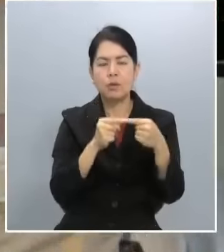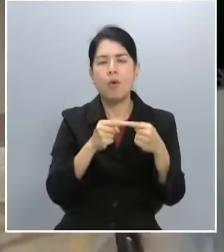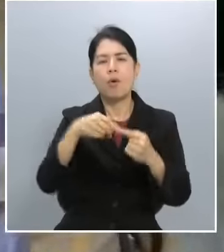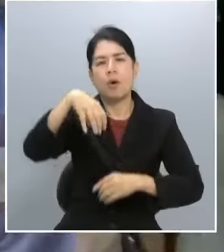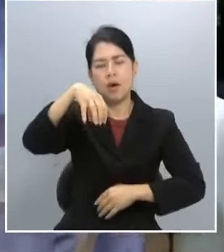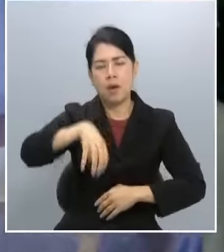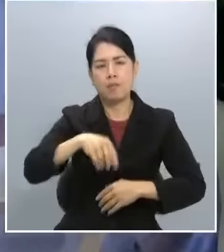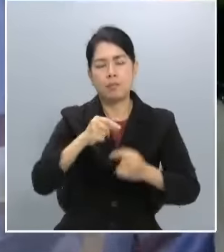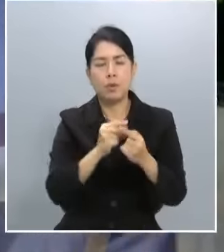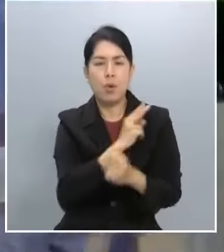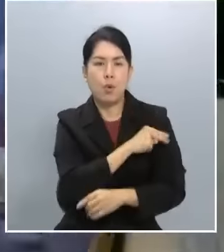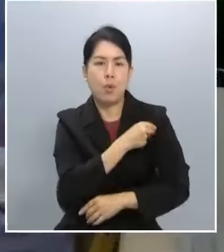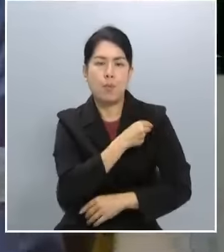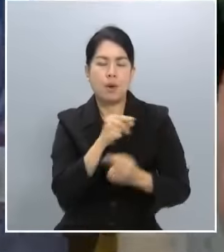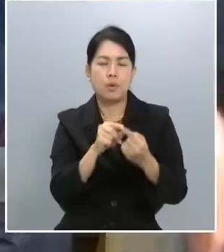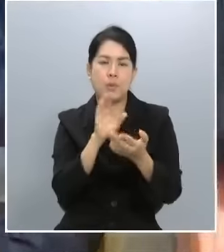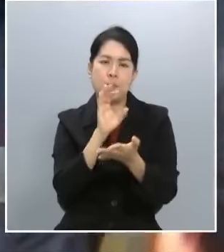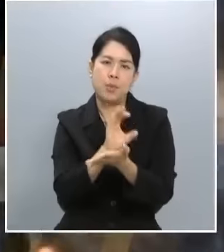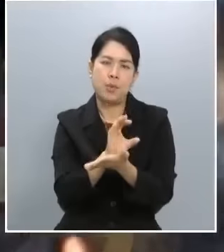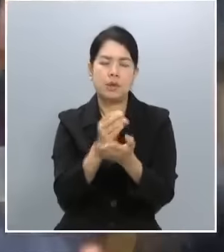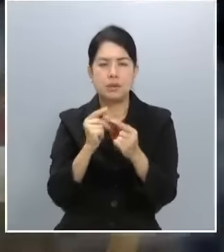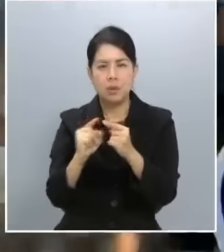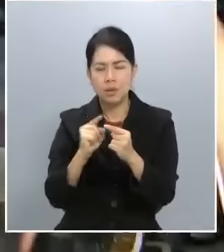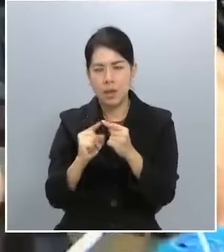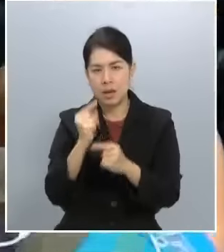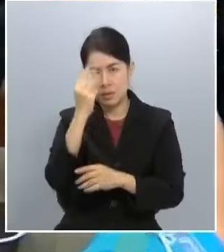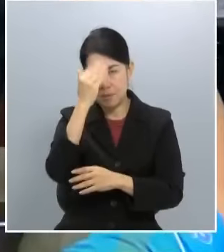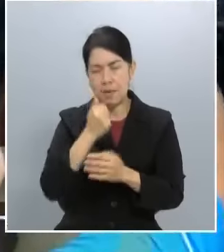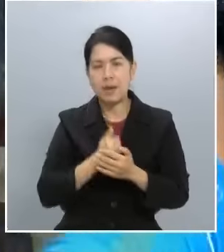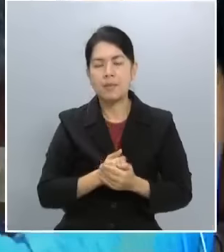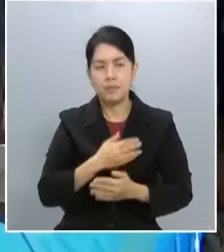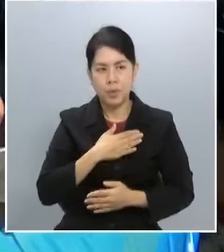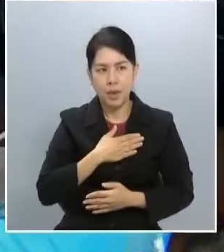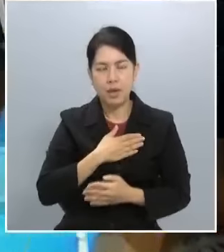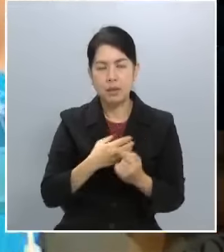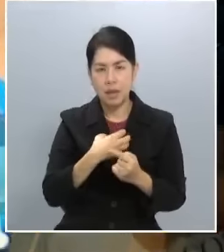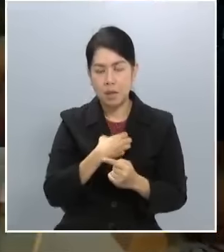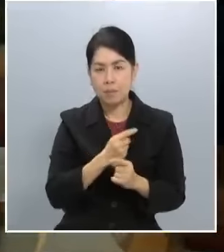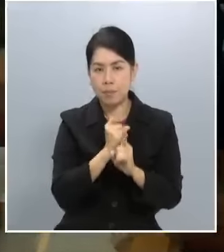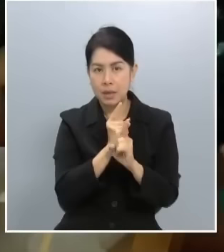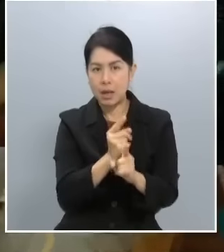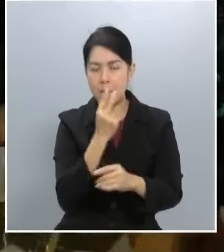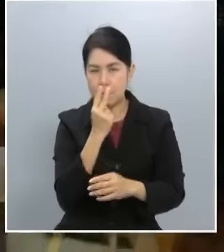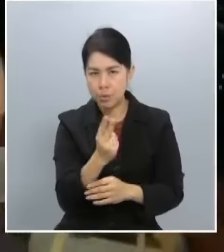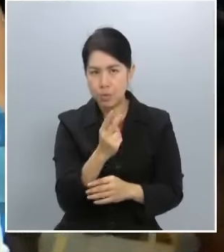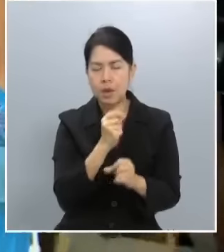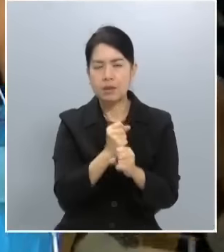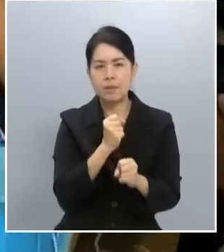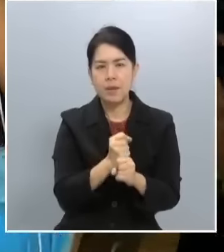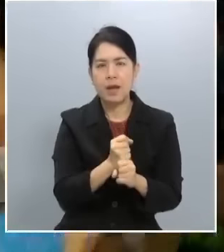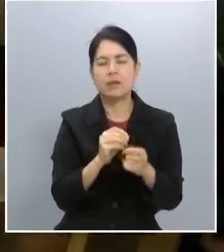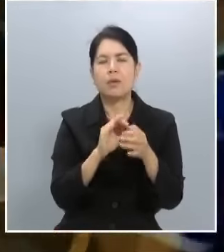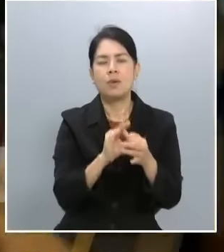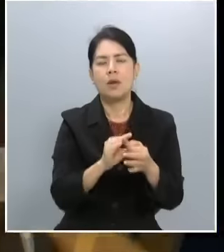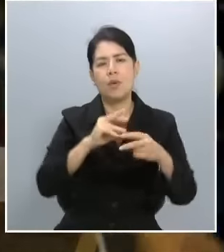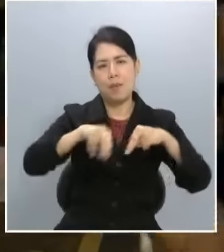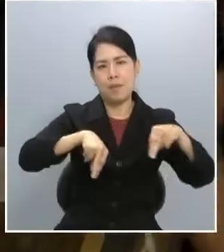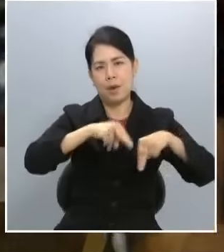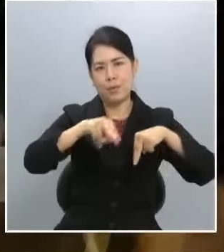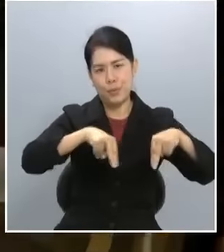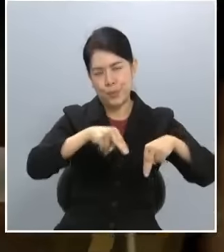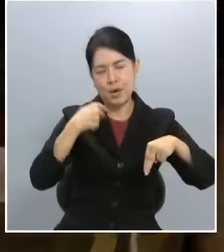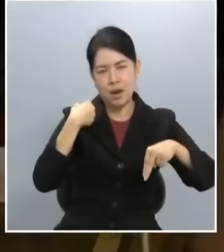ในฐานะเจ้าของไข้ต้องการจะมาติดตามดูงานขั้นตอนรักษาและการปฏิ